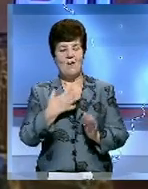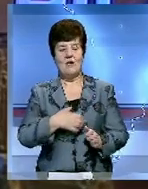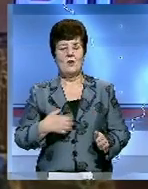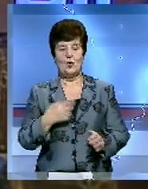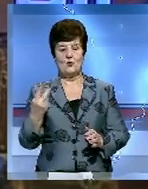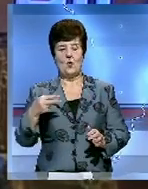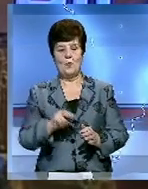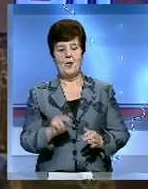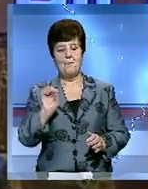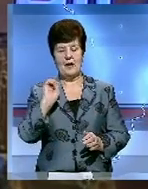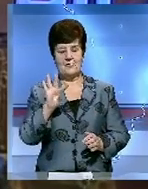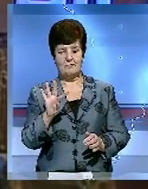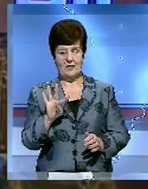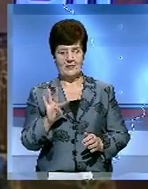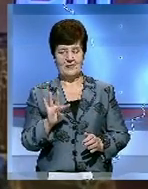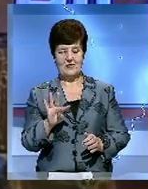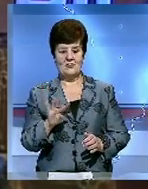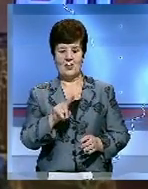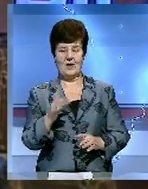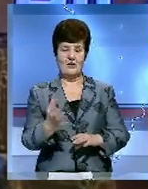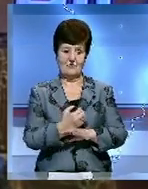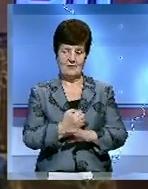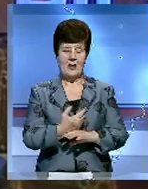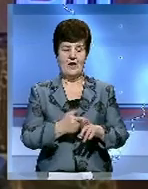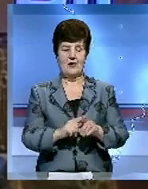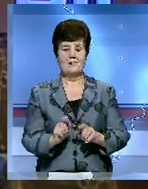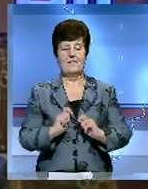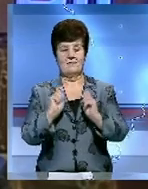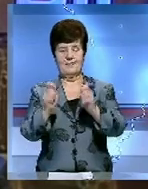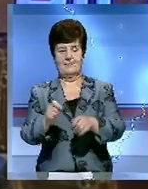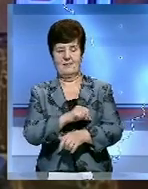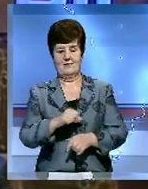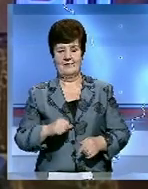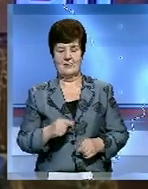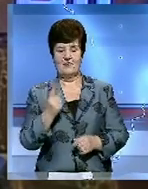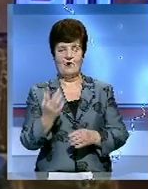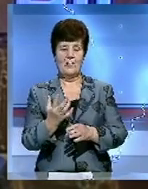venit! Ne dorim foarte mult ca dumneavoastră să eminați această distinție și să fie într-un ceas bun.